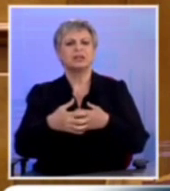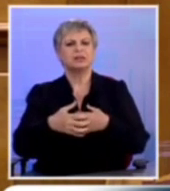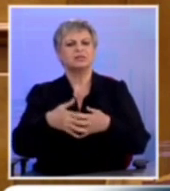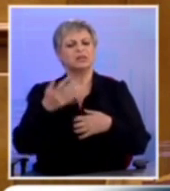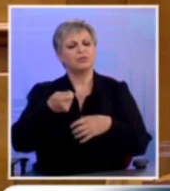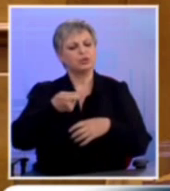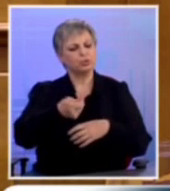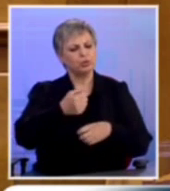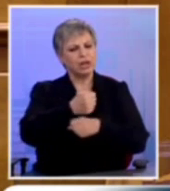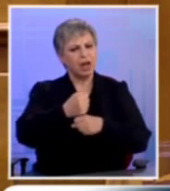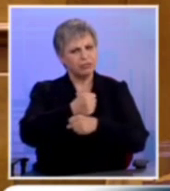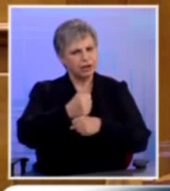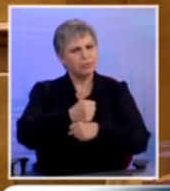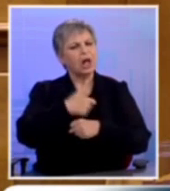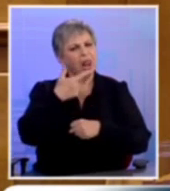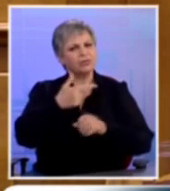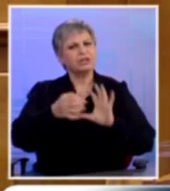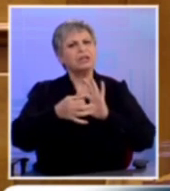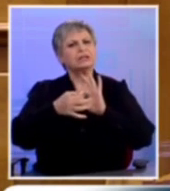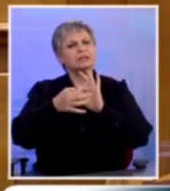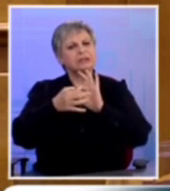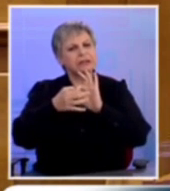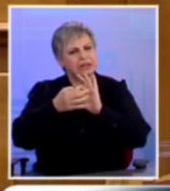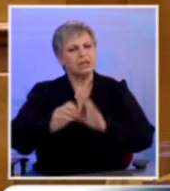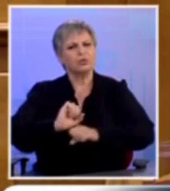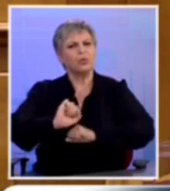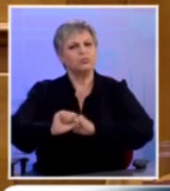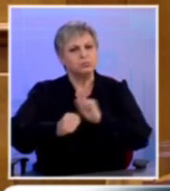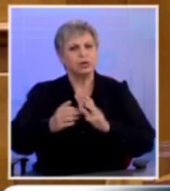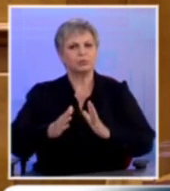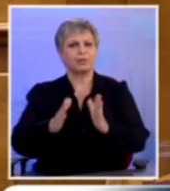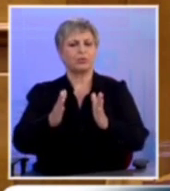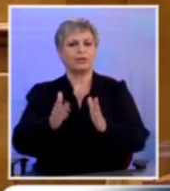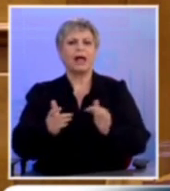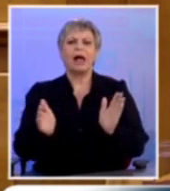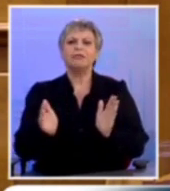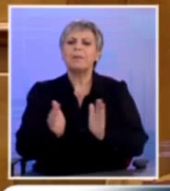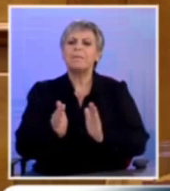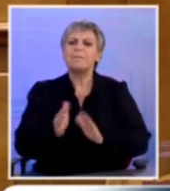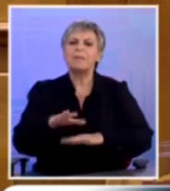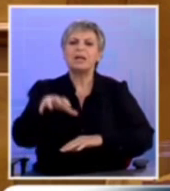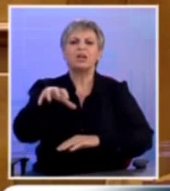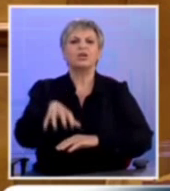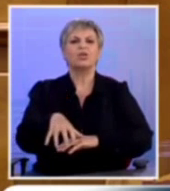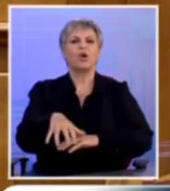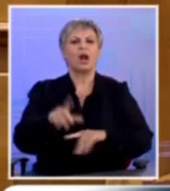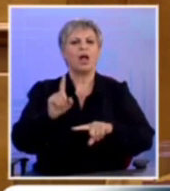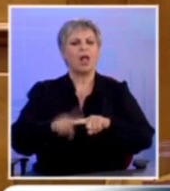να δίνουν τη μάχη τους. Η μικρή πατρίδα, η Ελλάδα, βγήκε